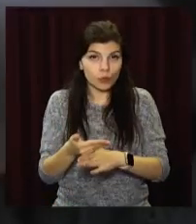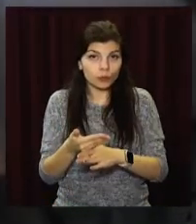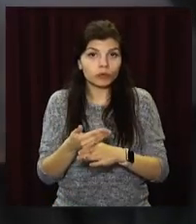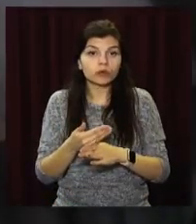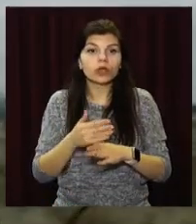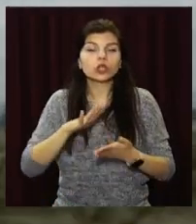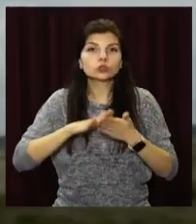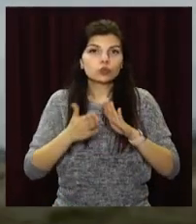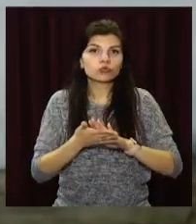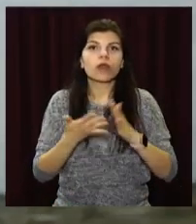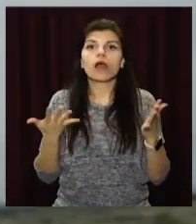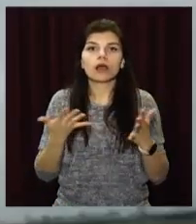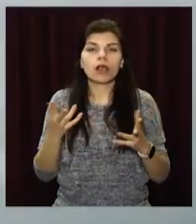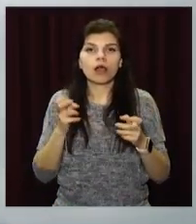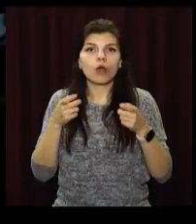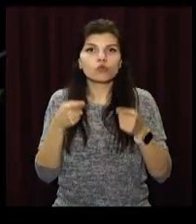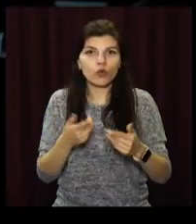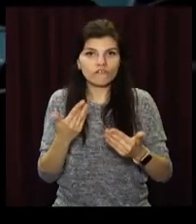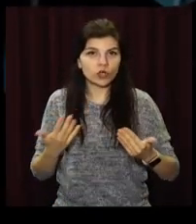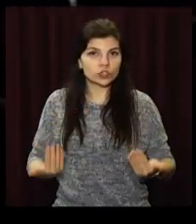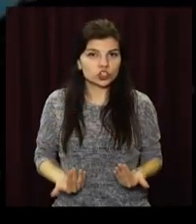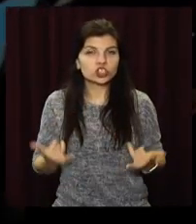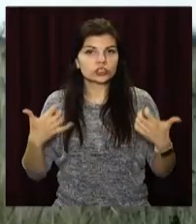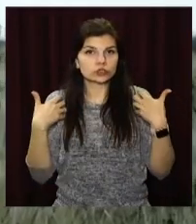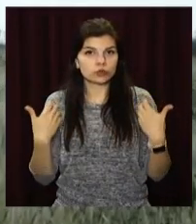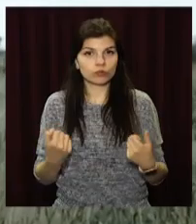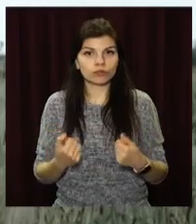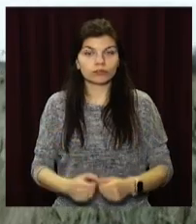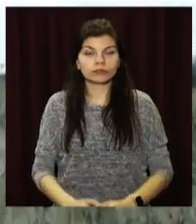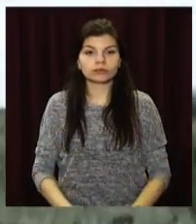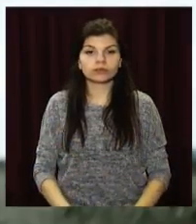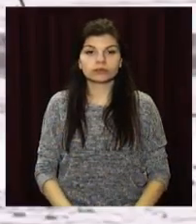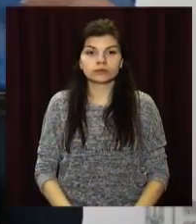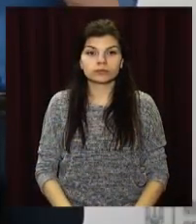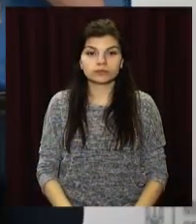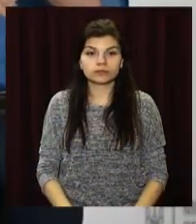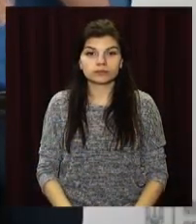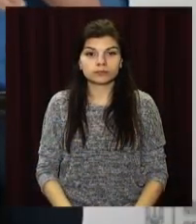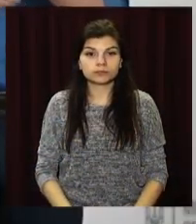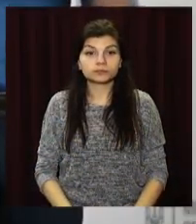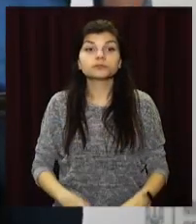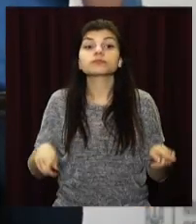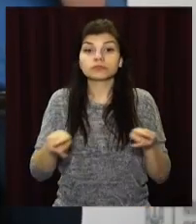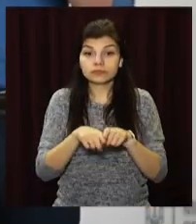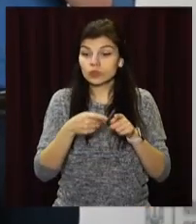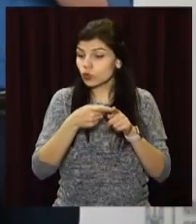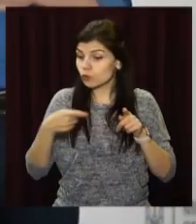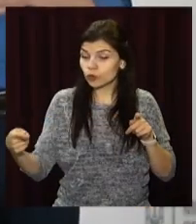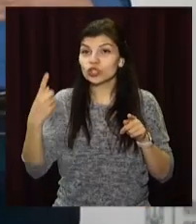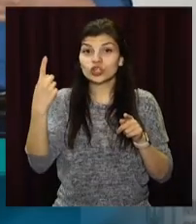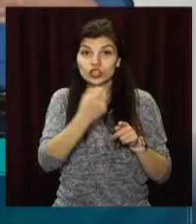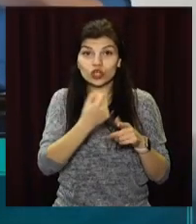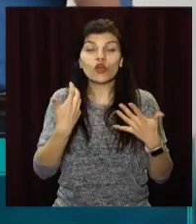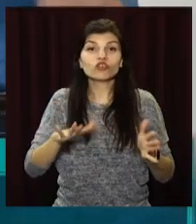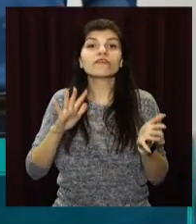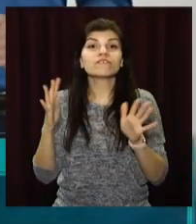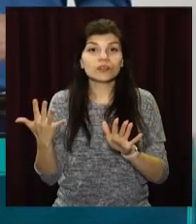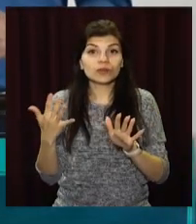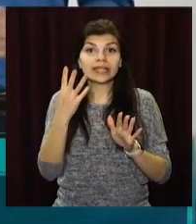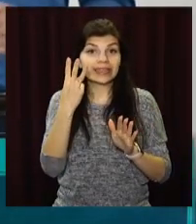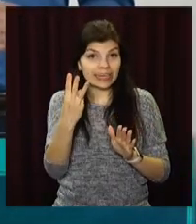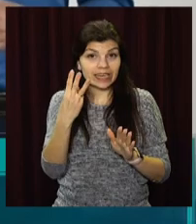в ситуаціях, які загрожують їх життю та здоров'ю. Так, протягом минулого тижня вже відбулося